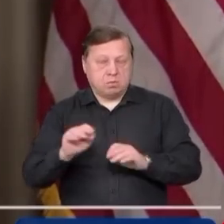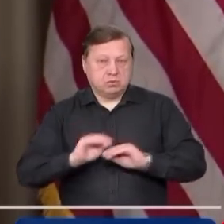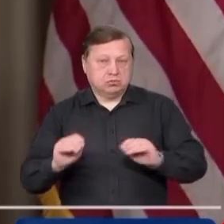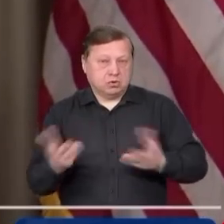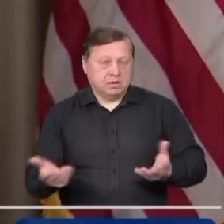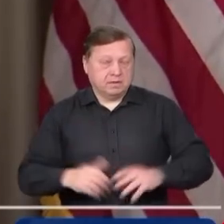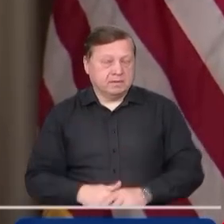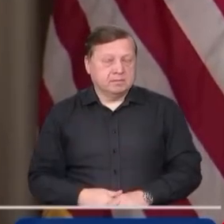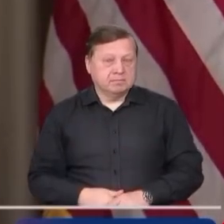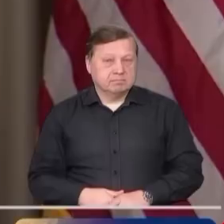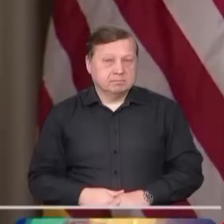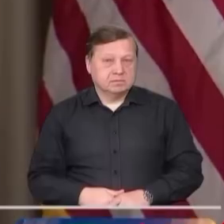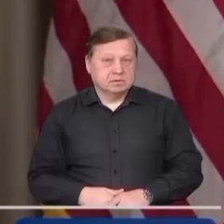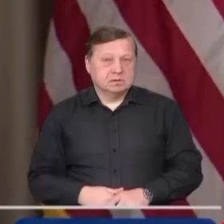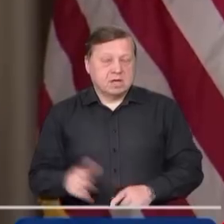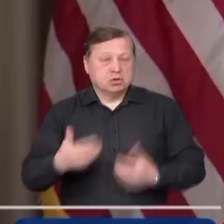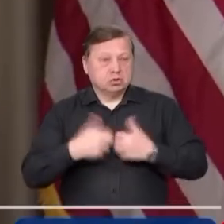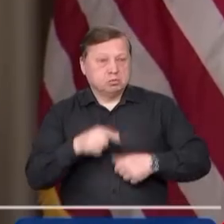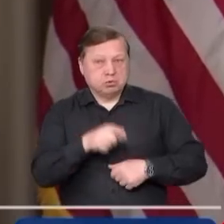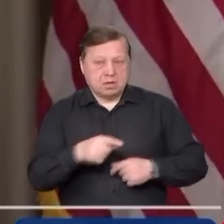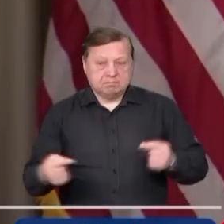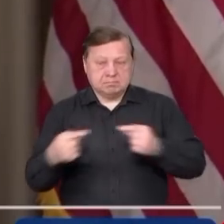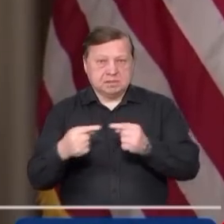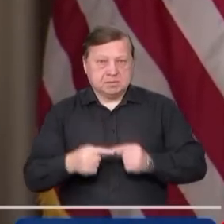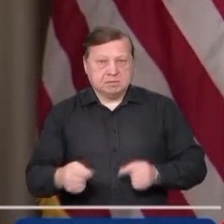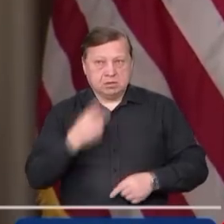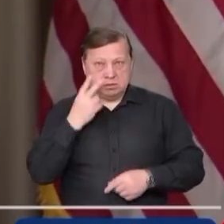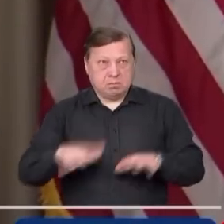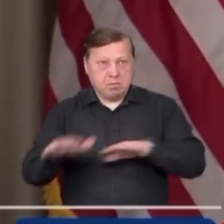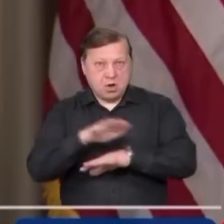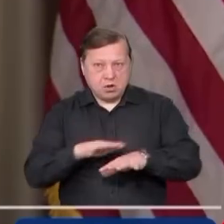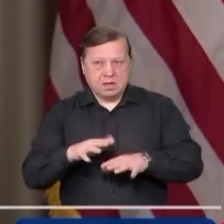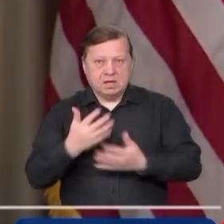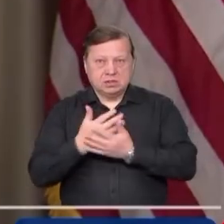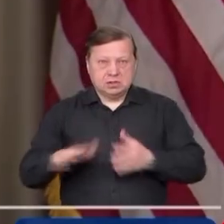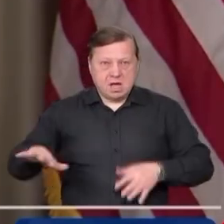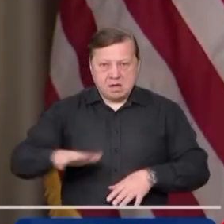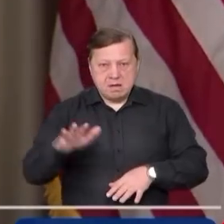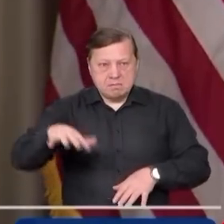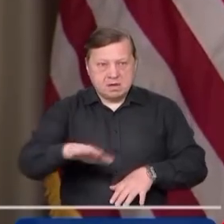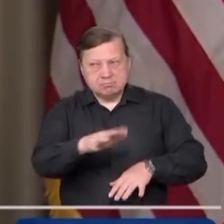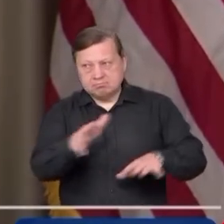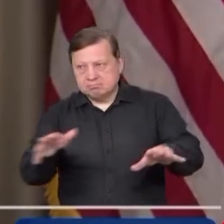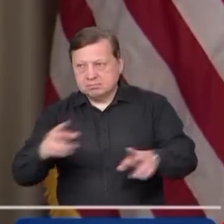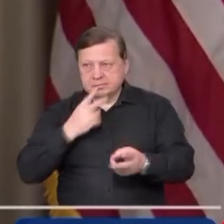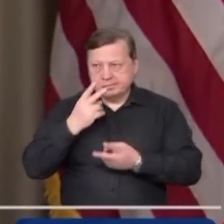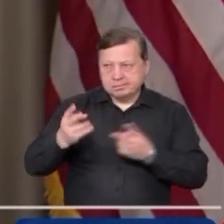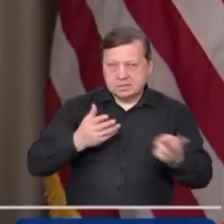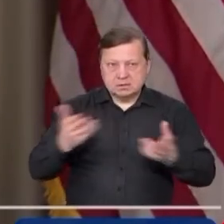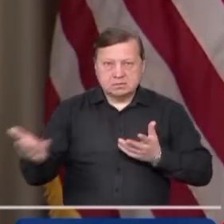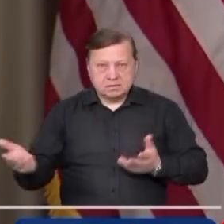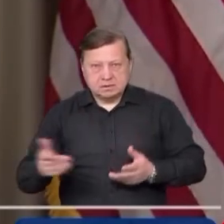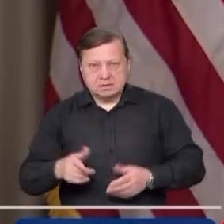wyszkolone na konkretnym sprzęcie. Jeżeli popatrzymy na pogodę i teren, widzimy, że jest tutaj